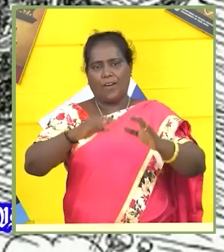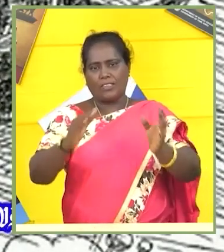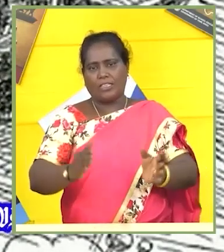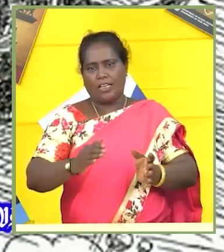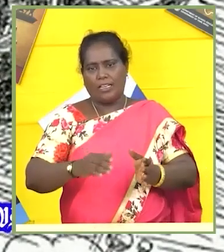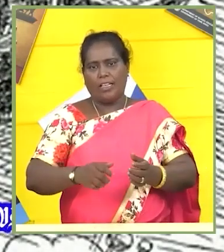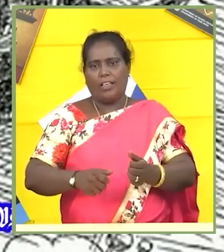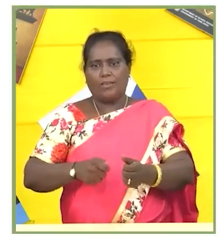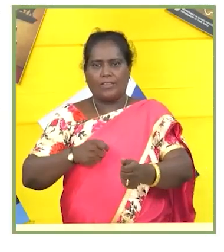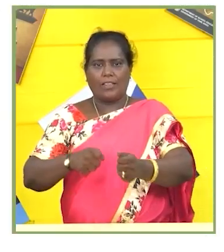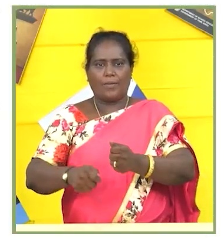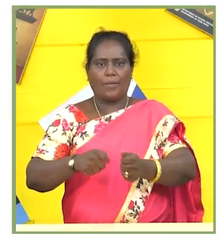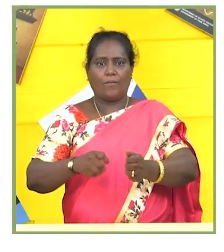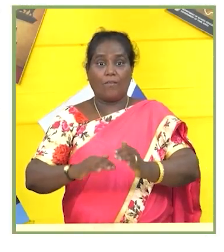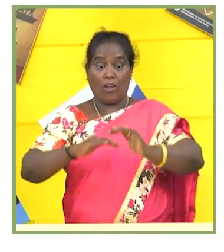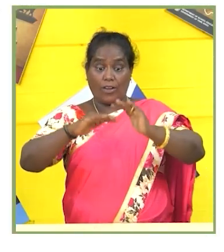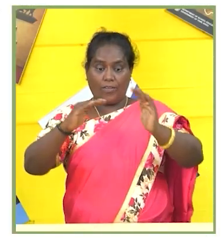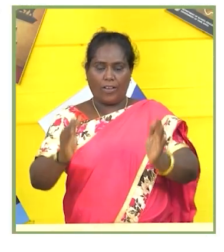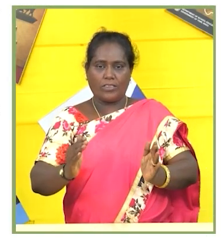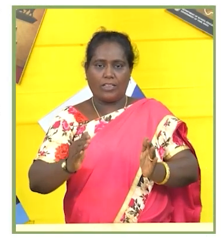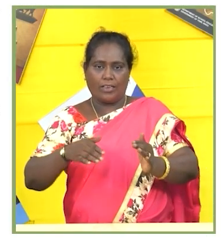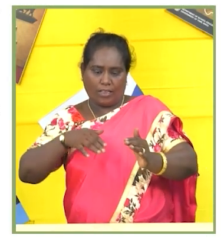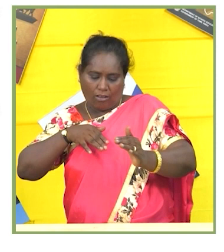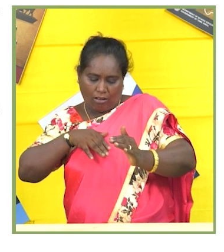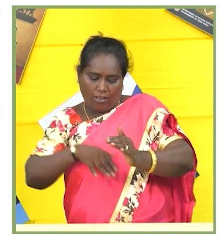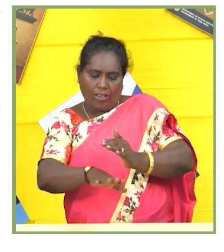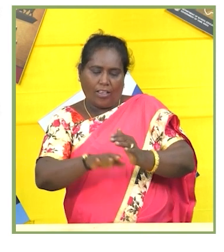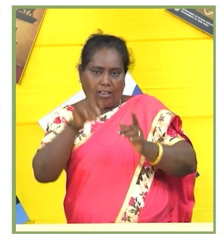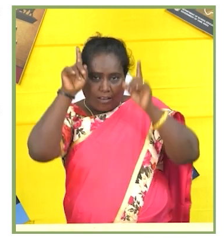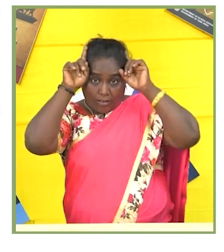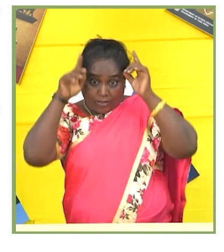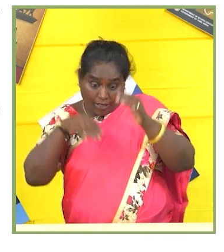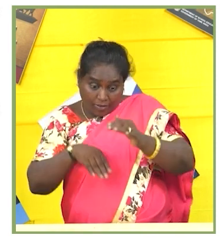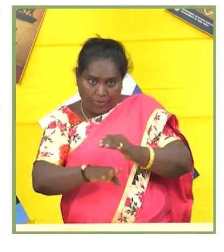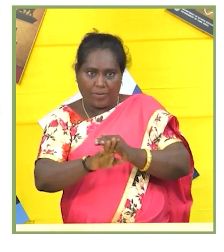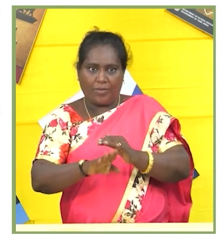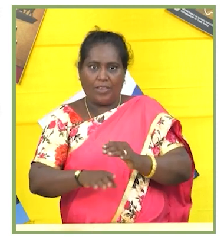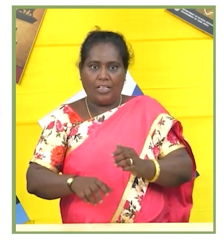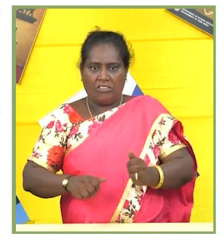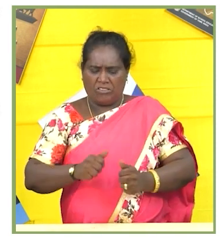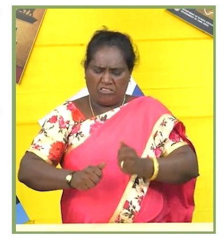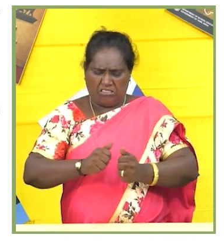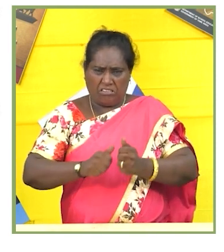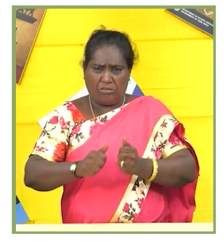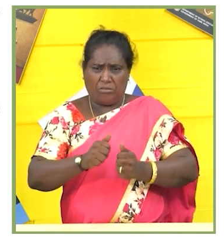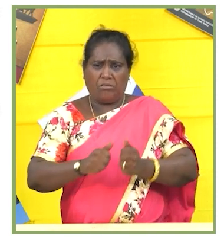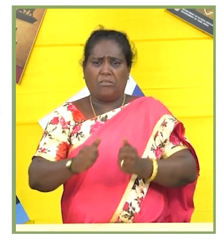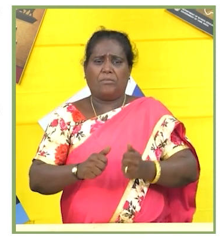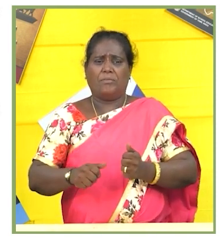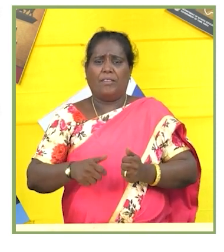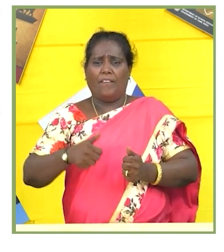மட்டும் தற்போது காணலாம். வாடிவாசல் ஜல்லிக்கட்டு. வாடிவாசல் என்ற வாயில் வழியாக காளை திறந்து